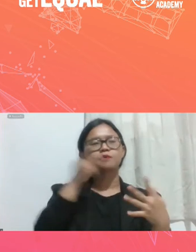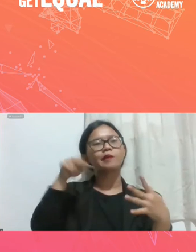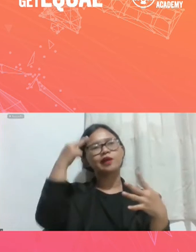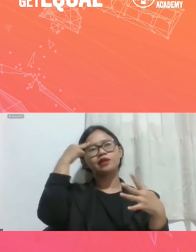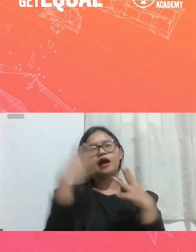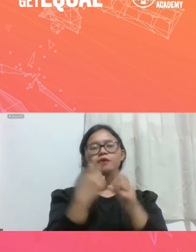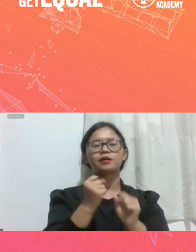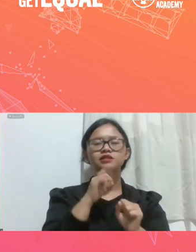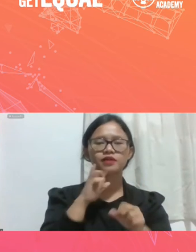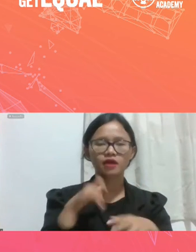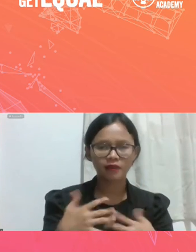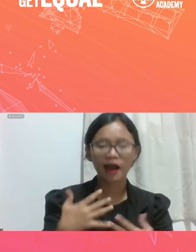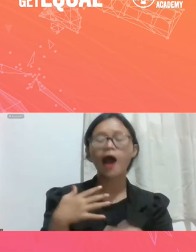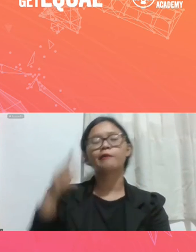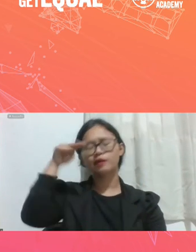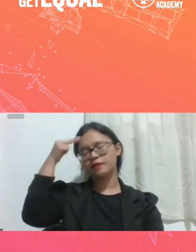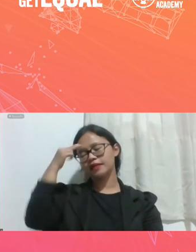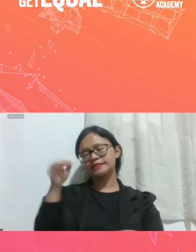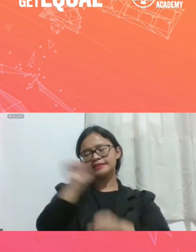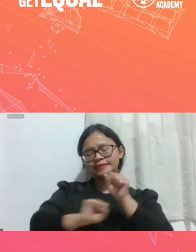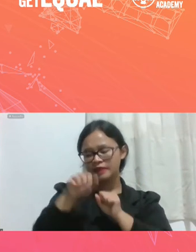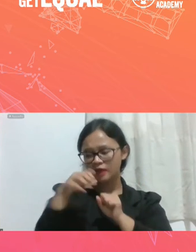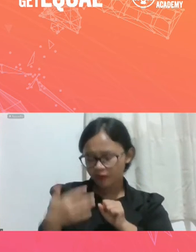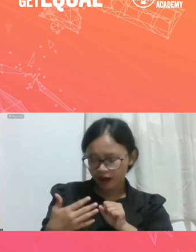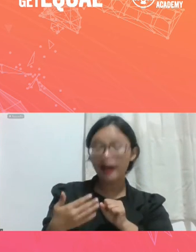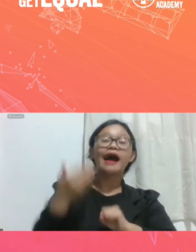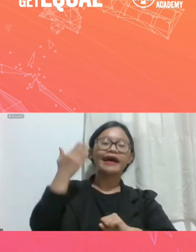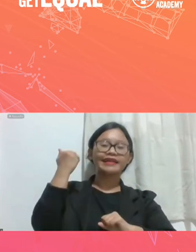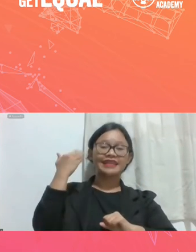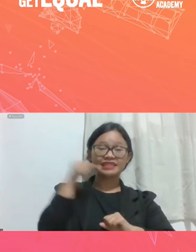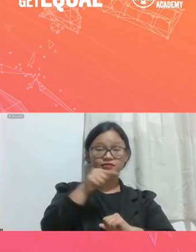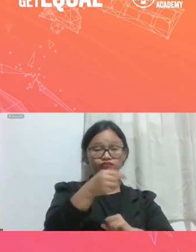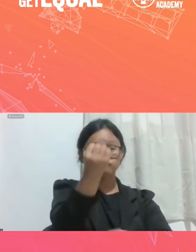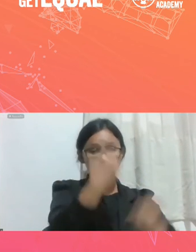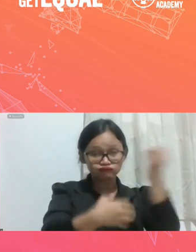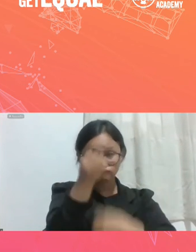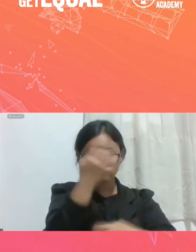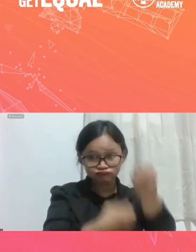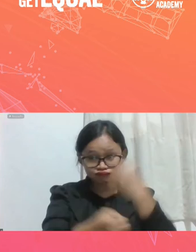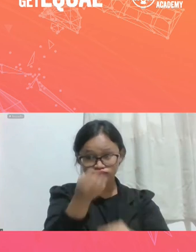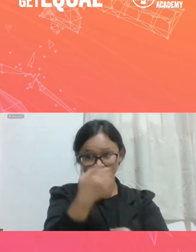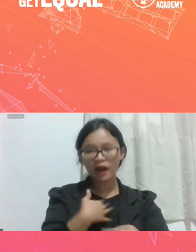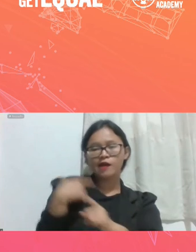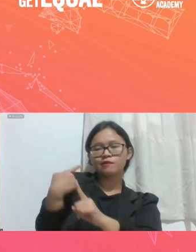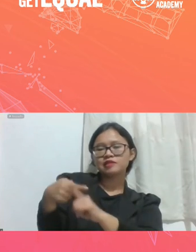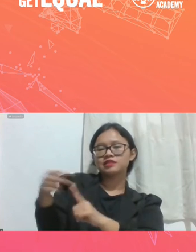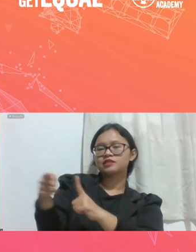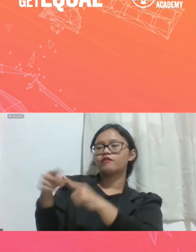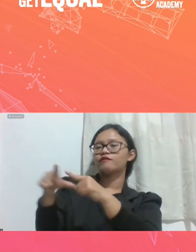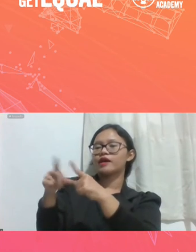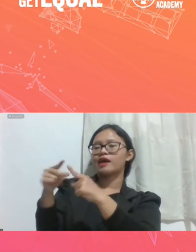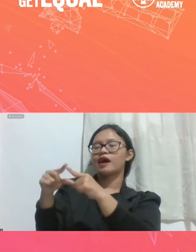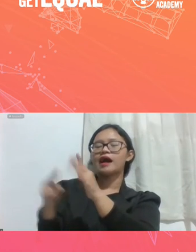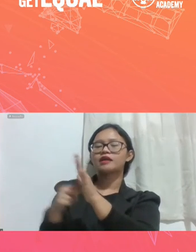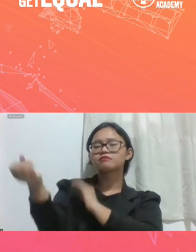Ya. Sehingga pemerintah harus melakukan apa. Tapi tadi saya sudah mendengar juga tim Mas Farhan, Mas Farhan, bahwa sekarang